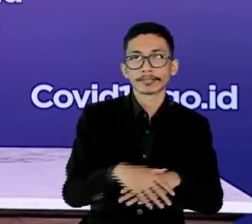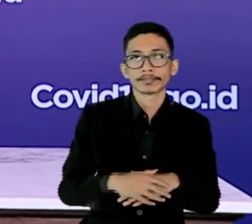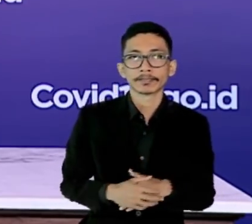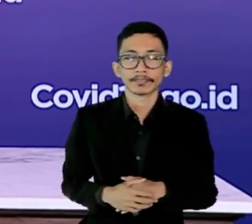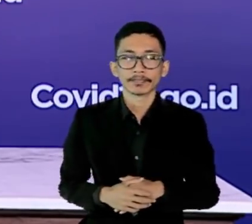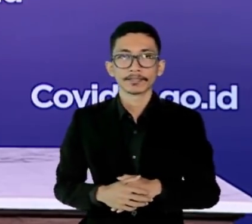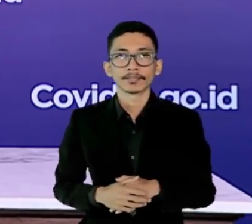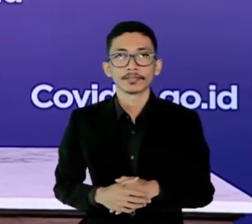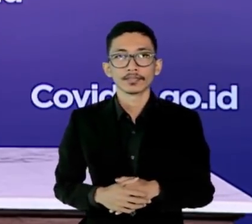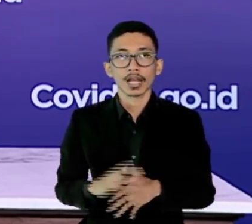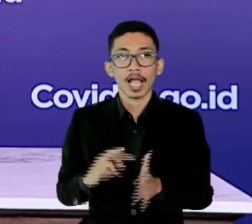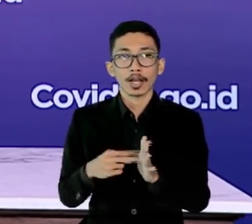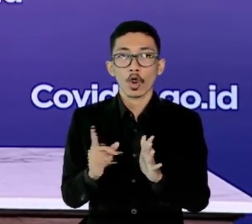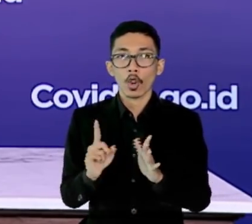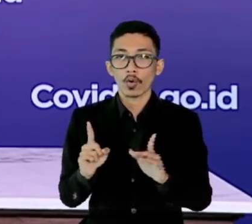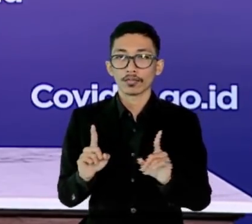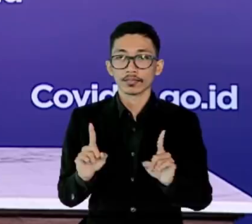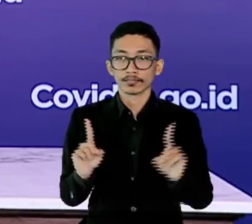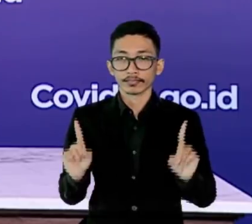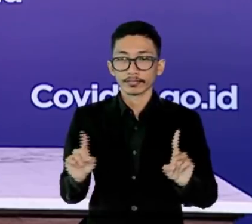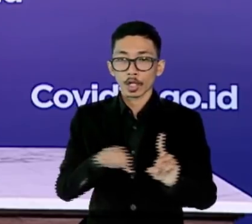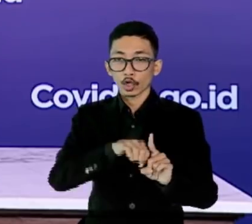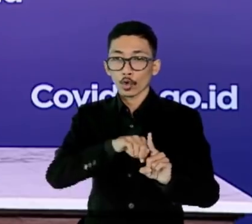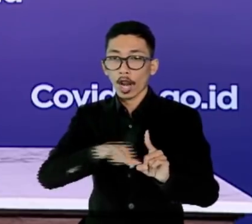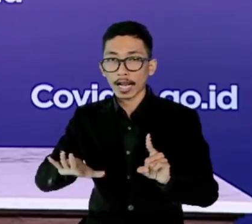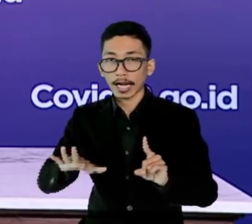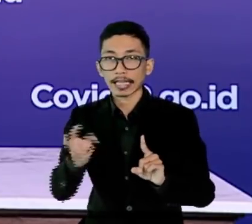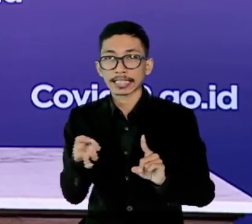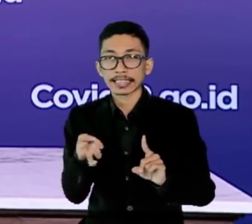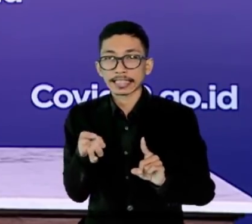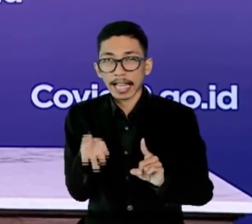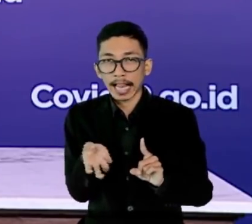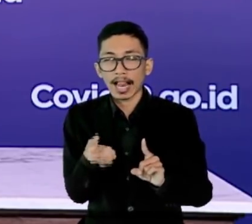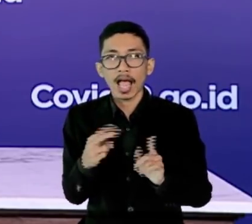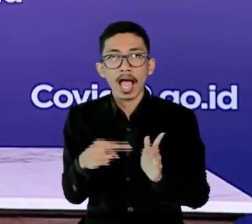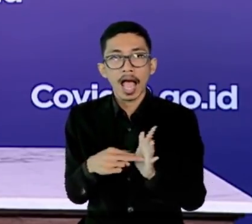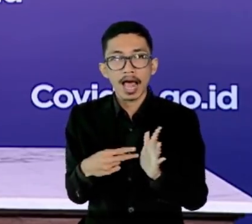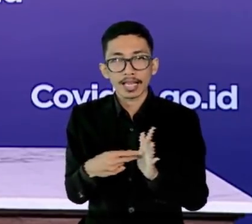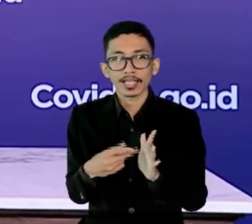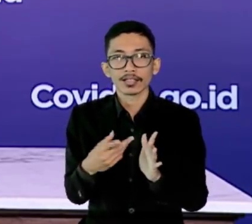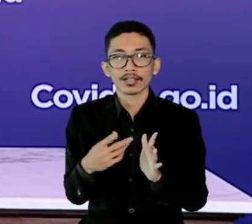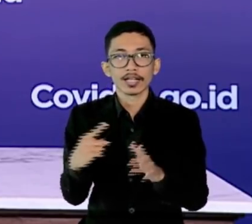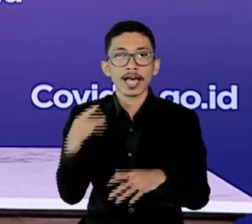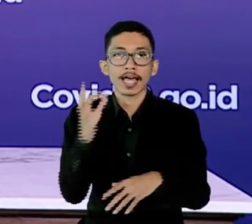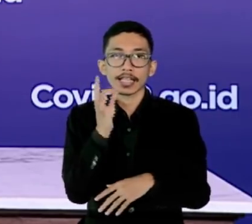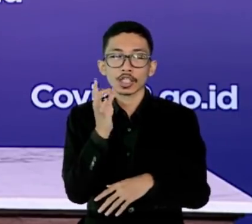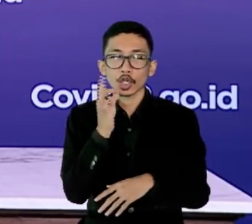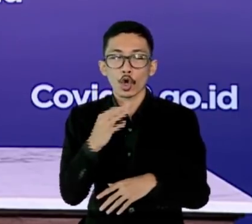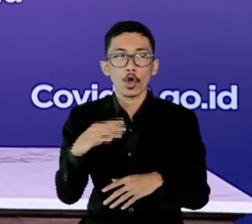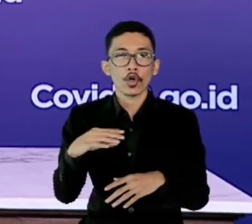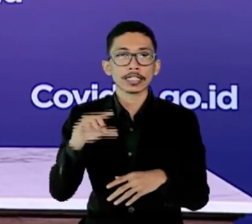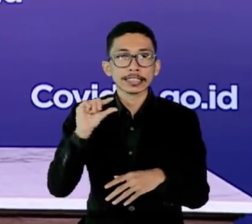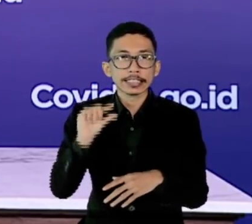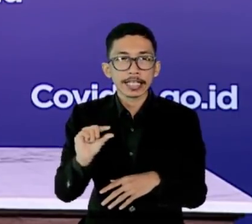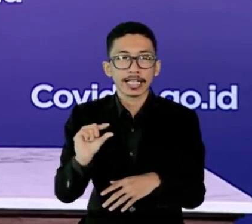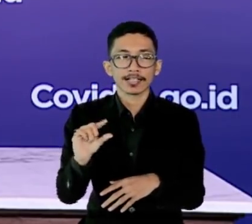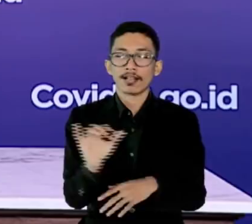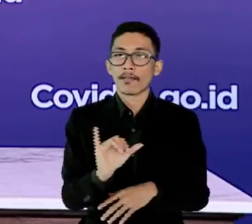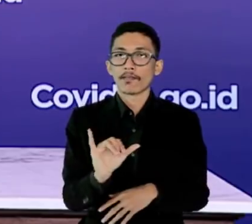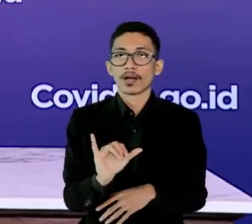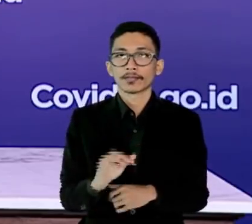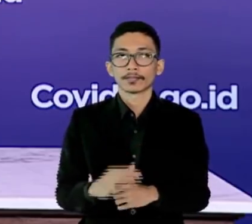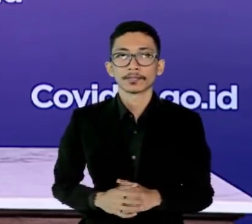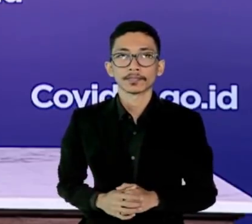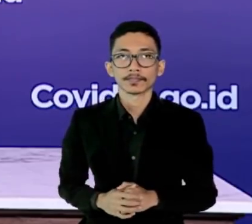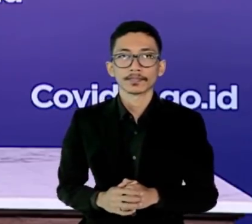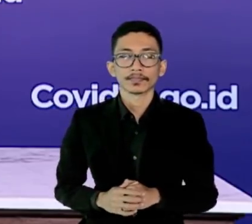semakin kecil pula kemungkinan virus mengalami perubahan menjadi varian baru. Mayoritas hanya mengalami